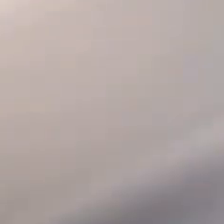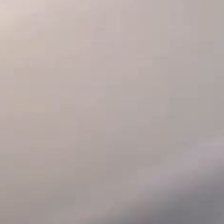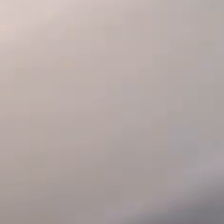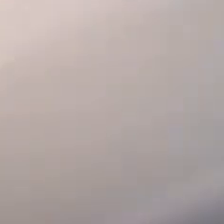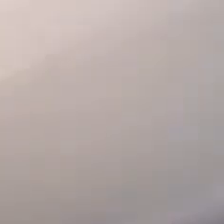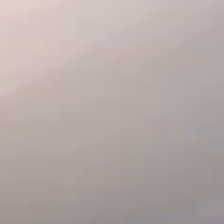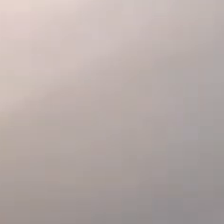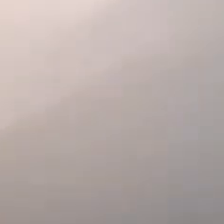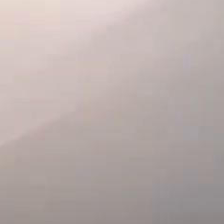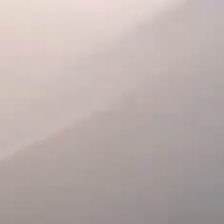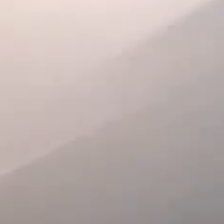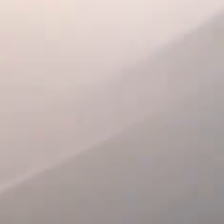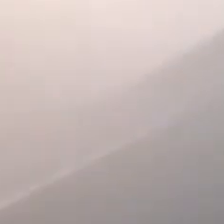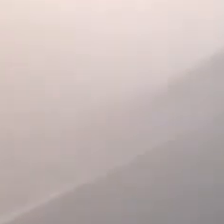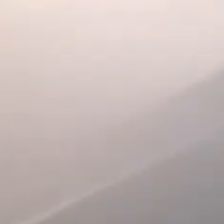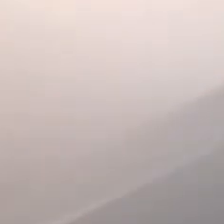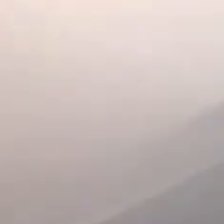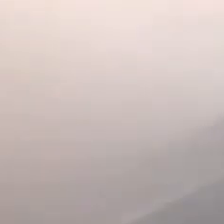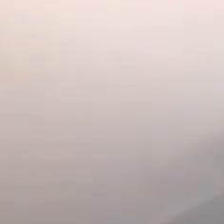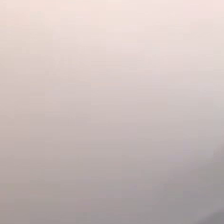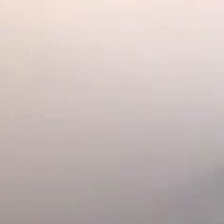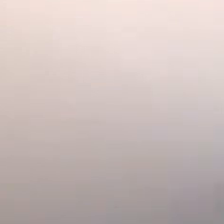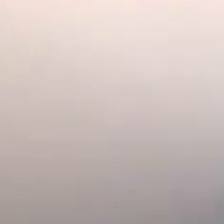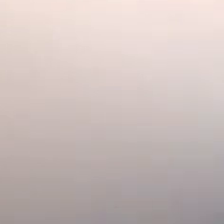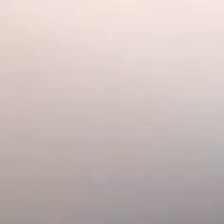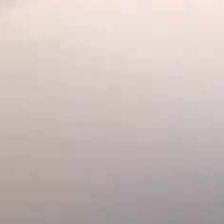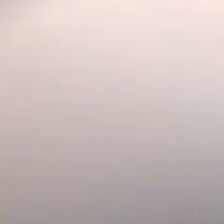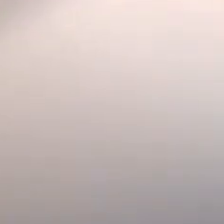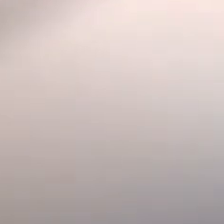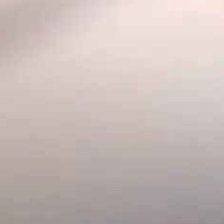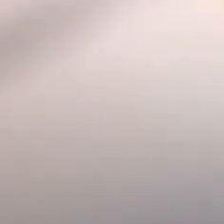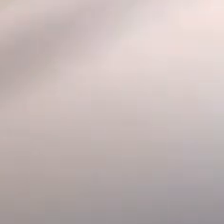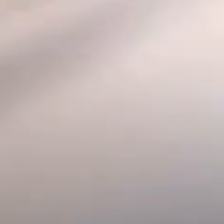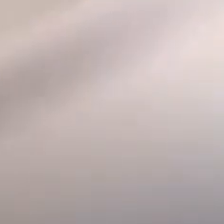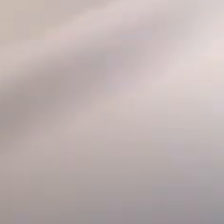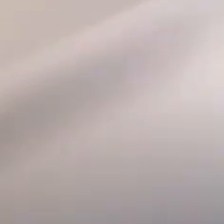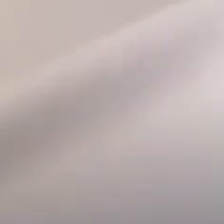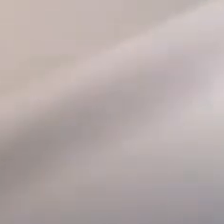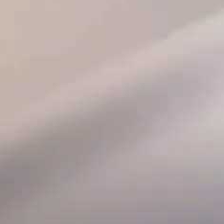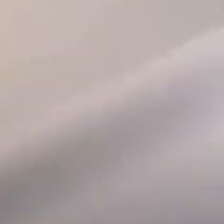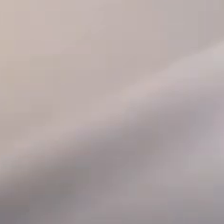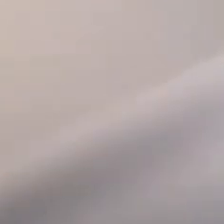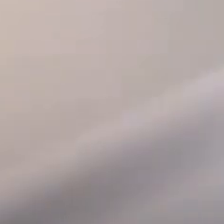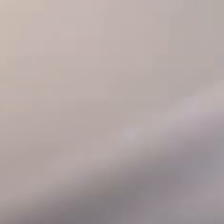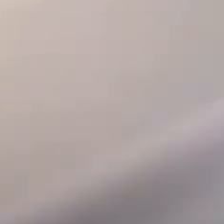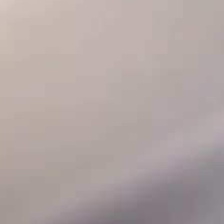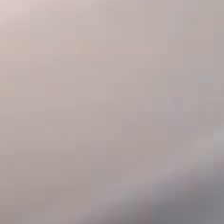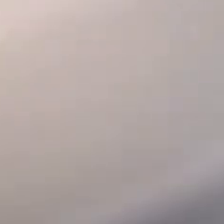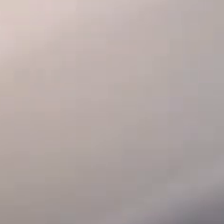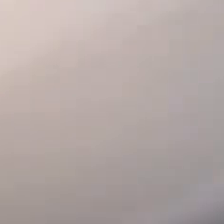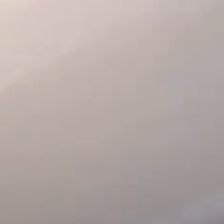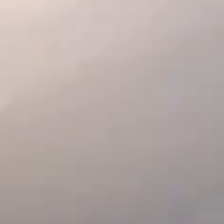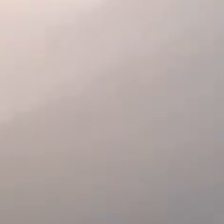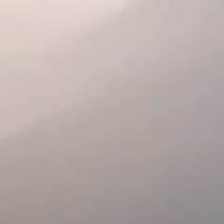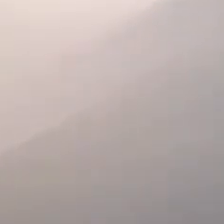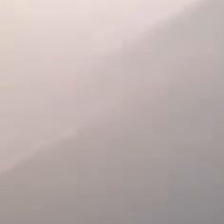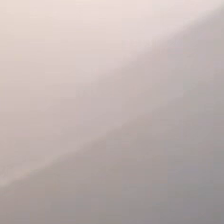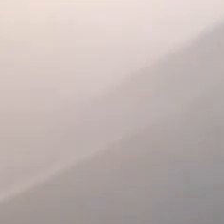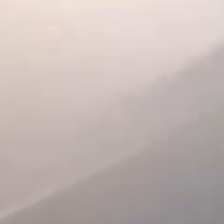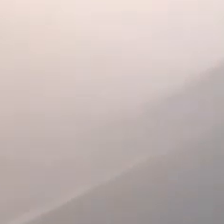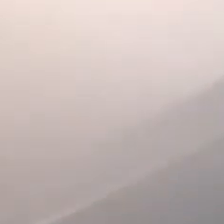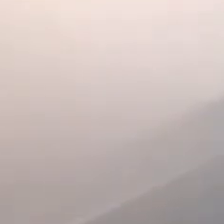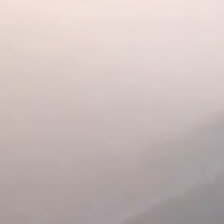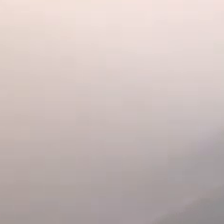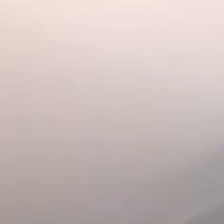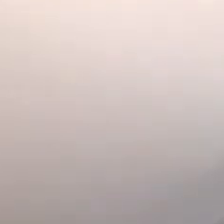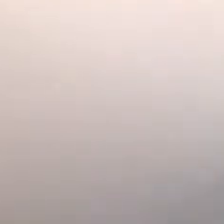balita. Kaya para sa pinakasariwang balita, mag-subscribe kayo sa aming YouTube channel. Para sa mga kapuso abroad, pwede nyo